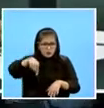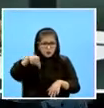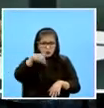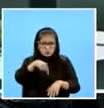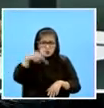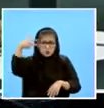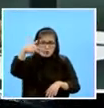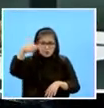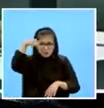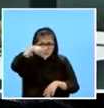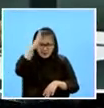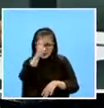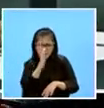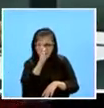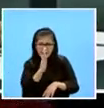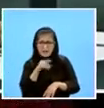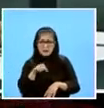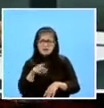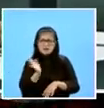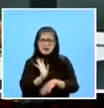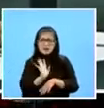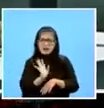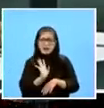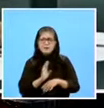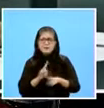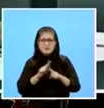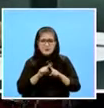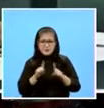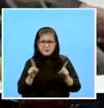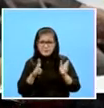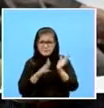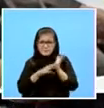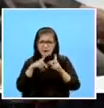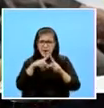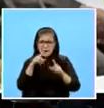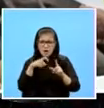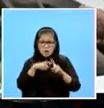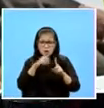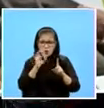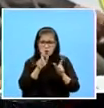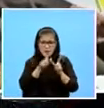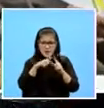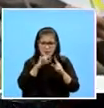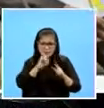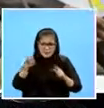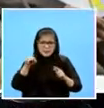Tengah. Namun untuk Manokwari Selatan ini sendiri, KPU daerah dan juga KPU RI mengatakan